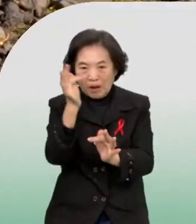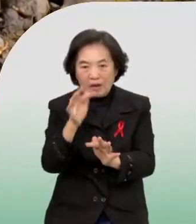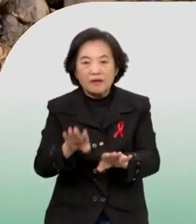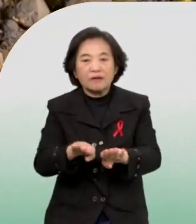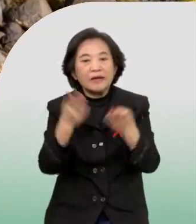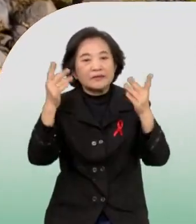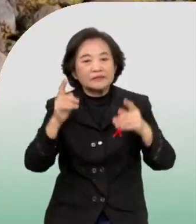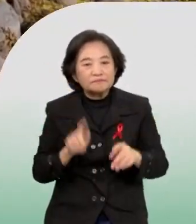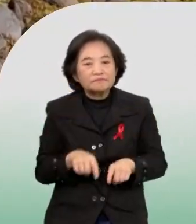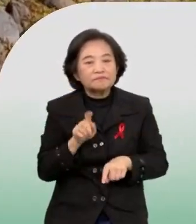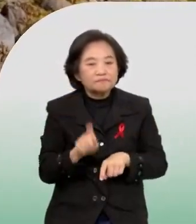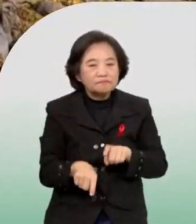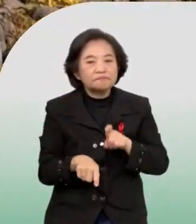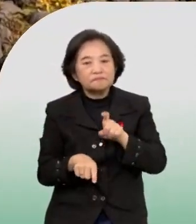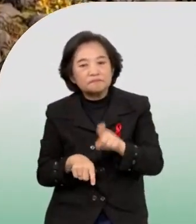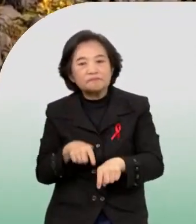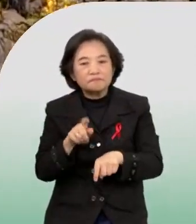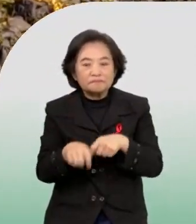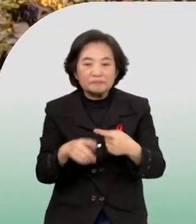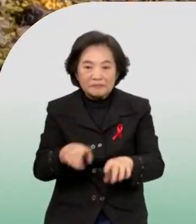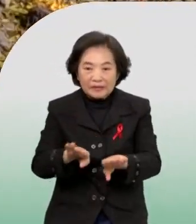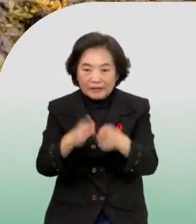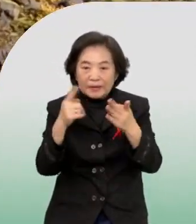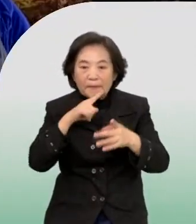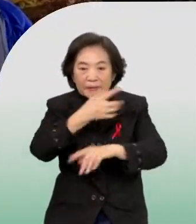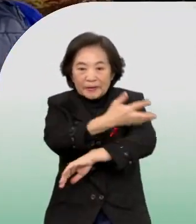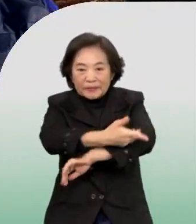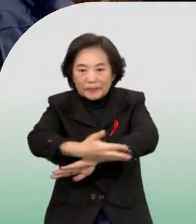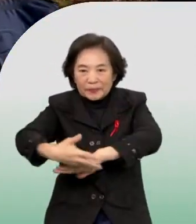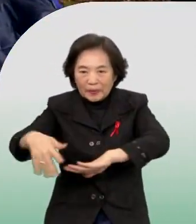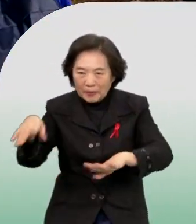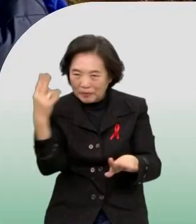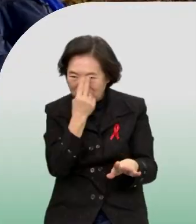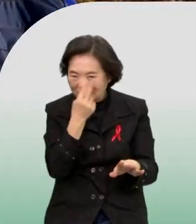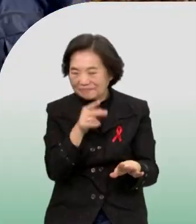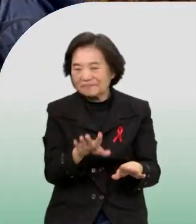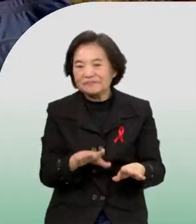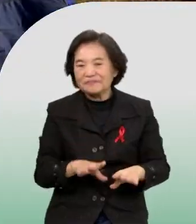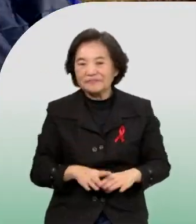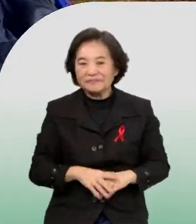鬆的腳步，準備要開始一場冰川的冒險。